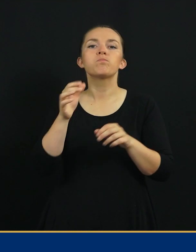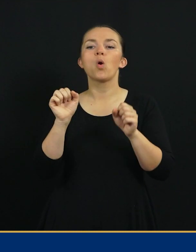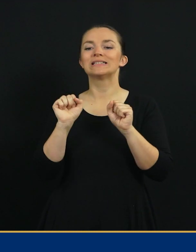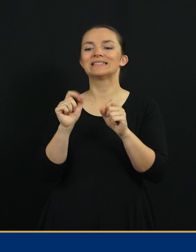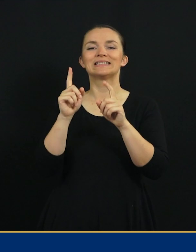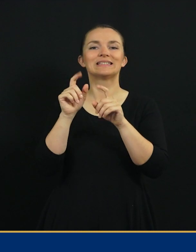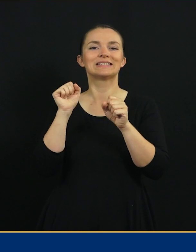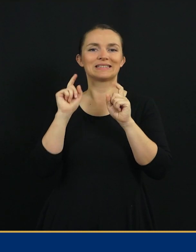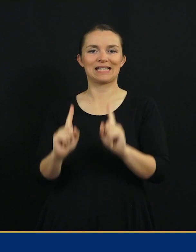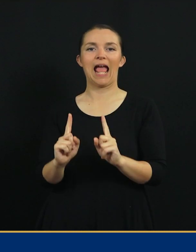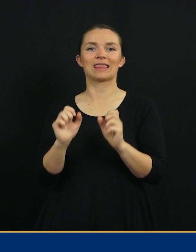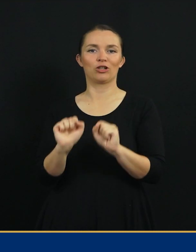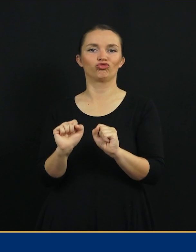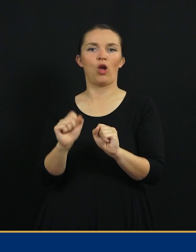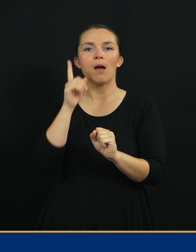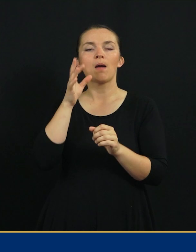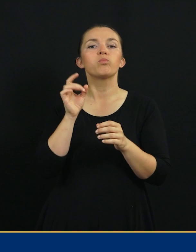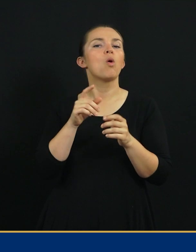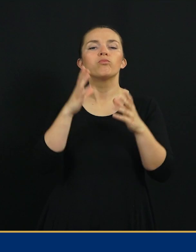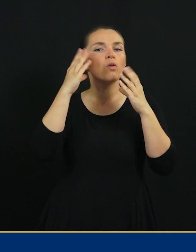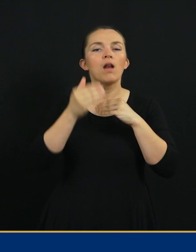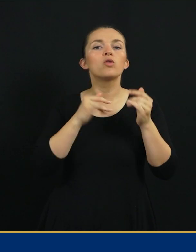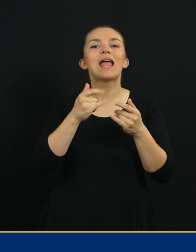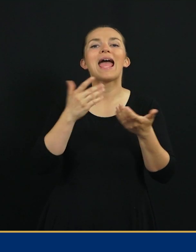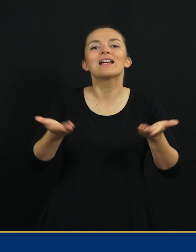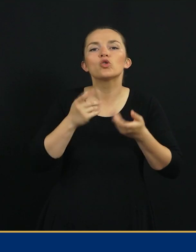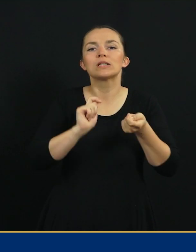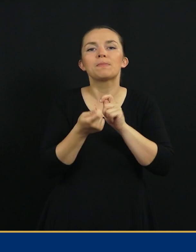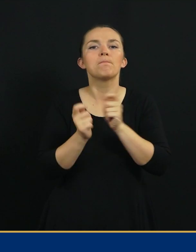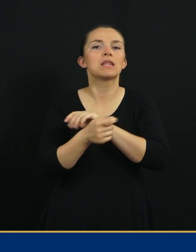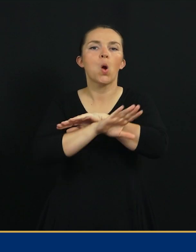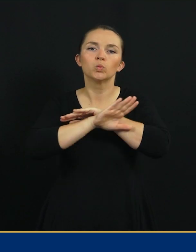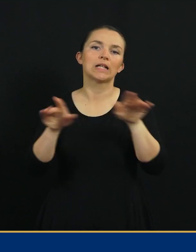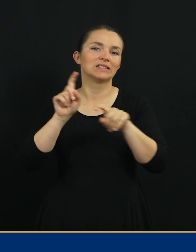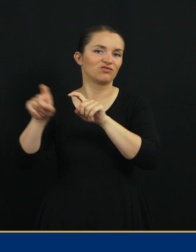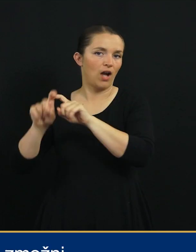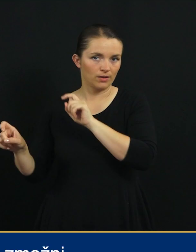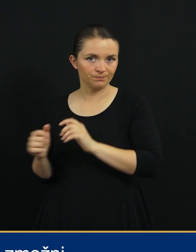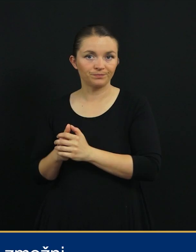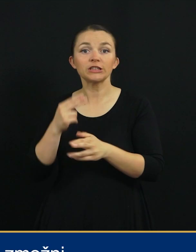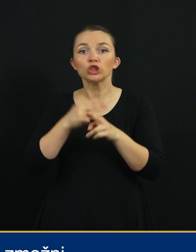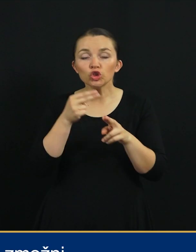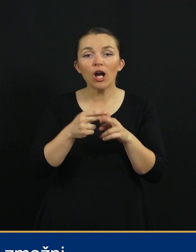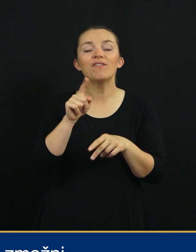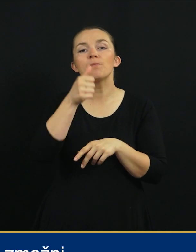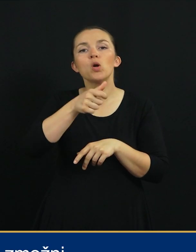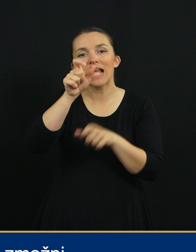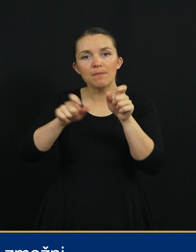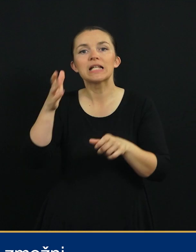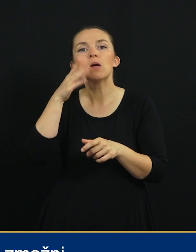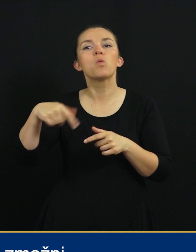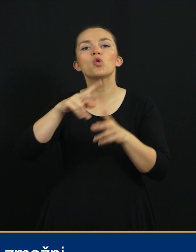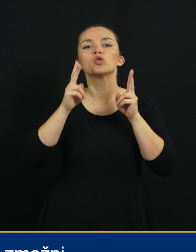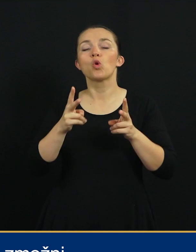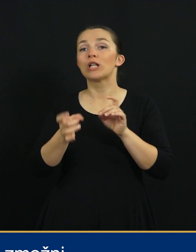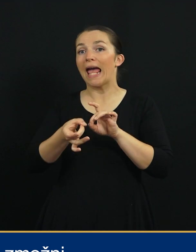statično, ampak bo stalnica hitro spreminjanje vsega. Države in posamezniki, ki se bodo